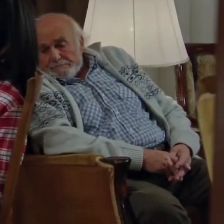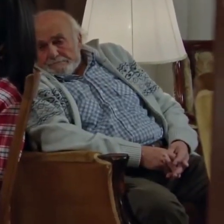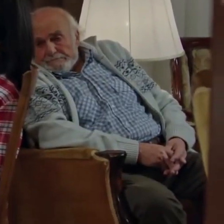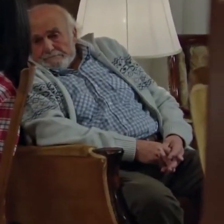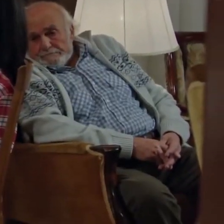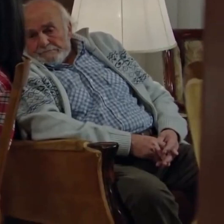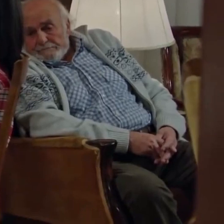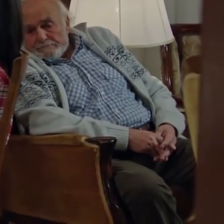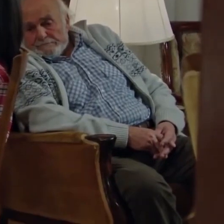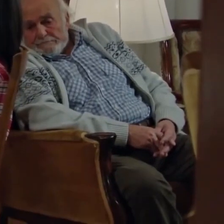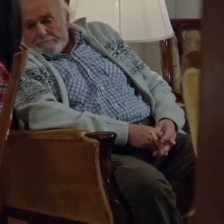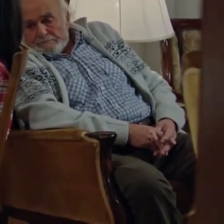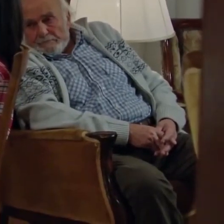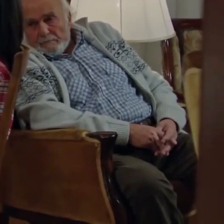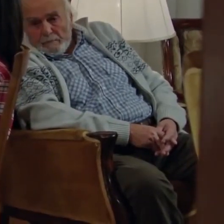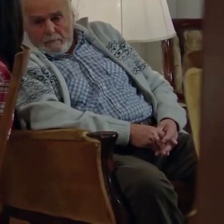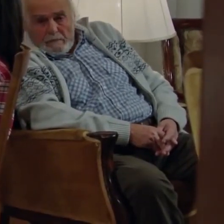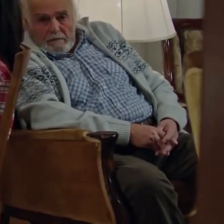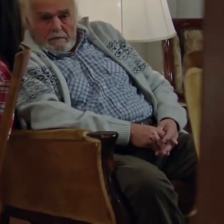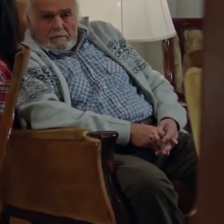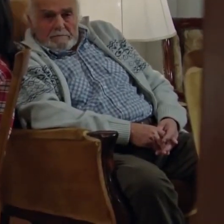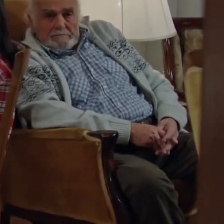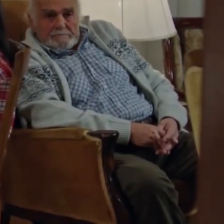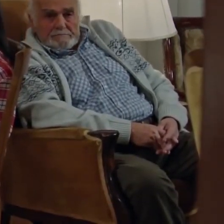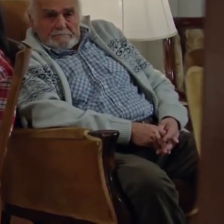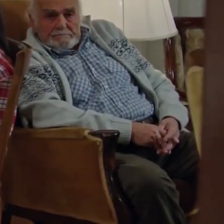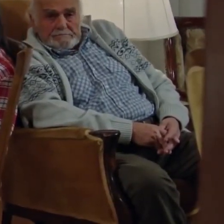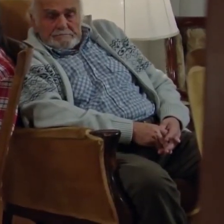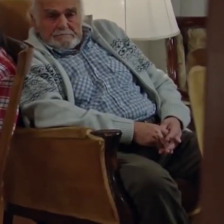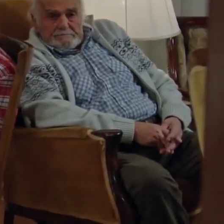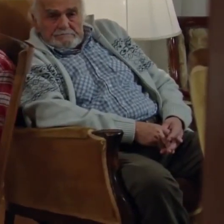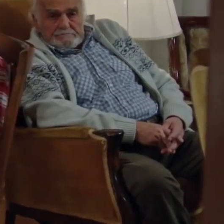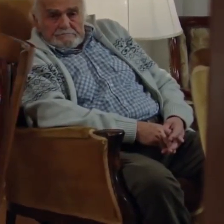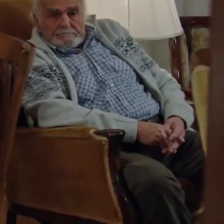Gökçe boynuna şal yaptığı örtüsünü başına aldı. Gözlerini kapıya çevirdiler.